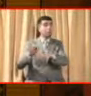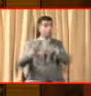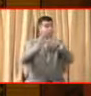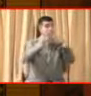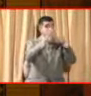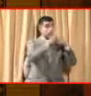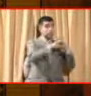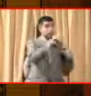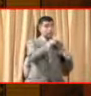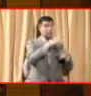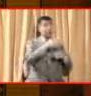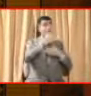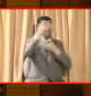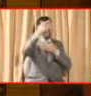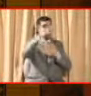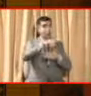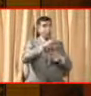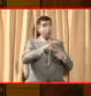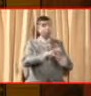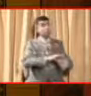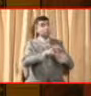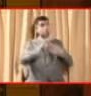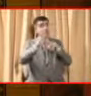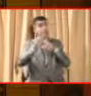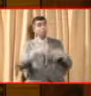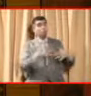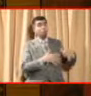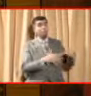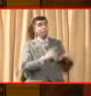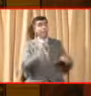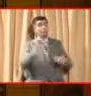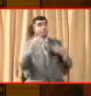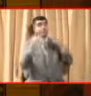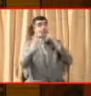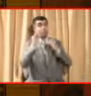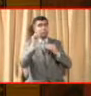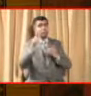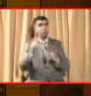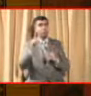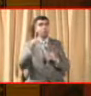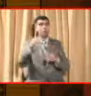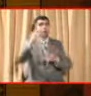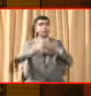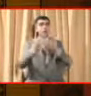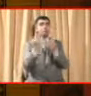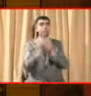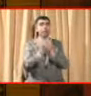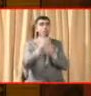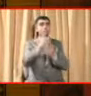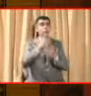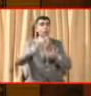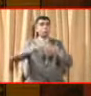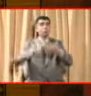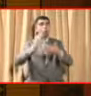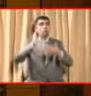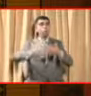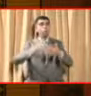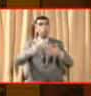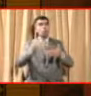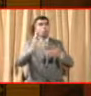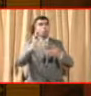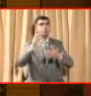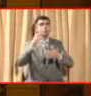داخلها، كما حددت شروط ترحيل المحكوم عليهم إذا ما تم قبول طلبات النقل التي تكون معززة بعدد